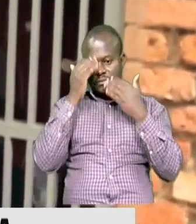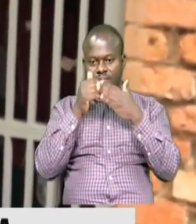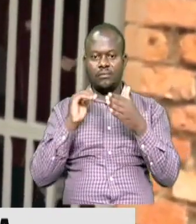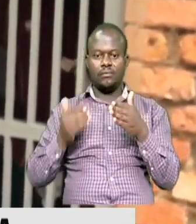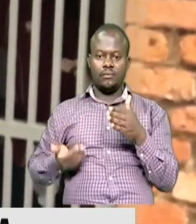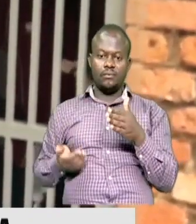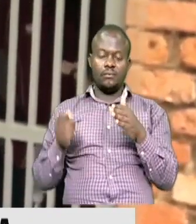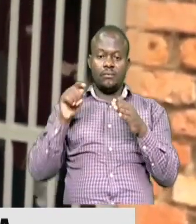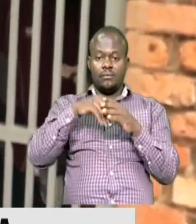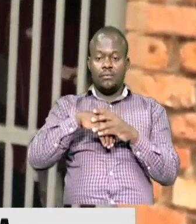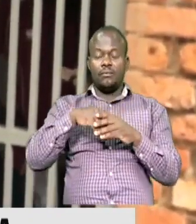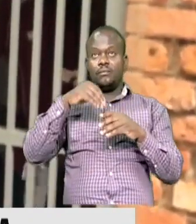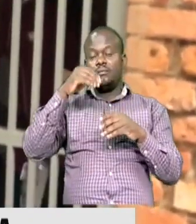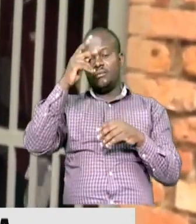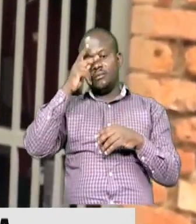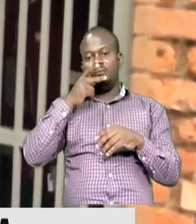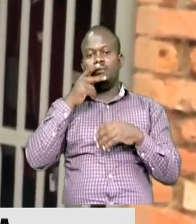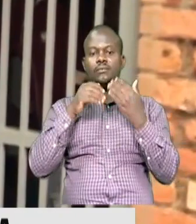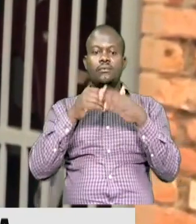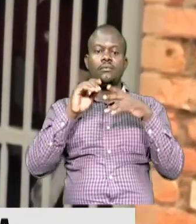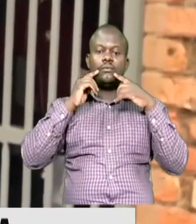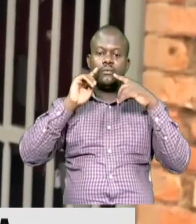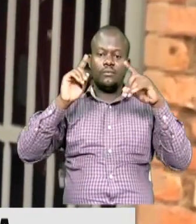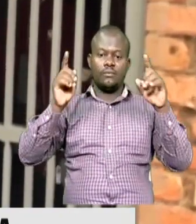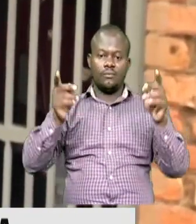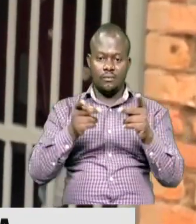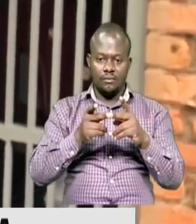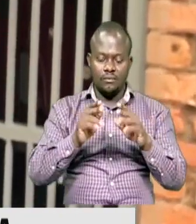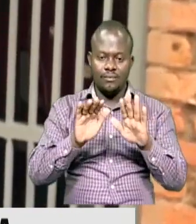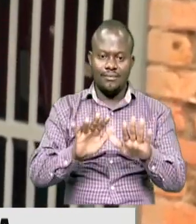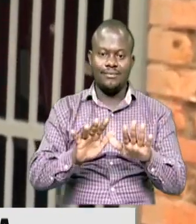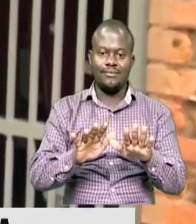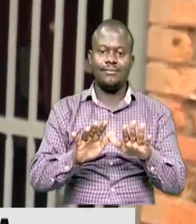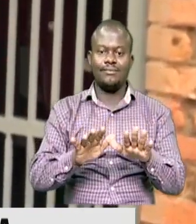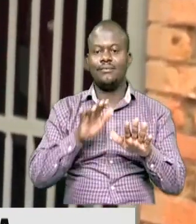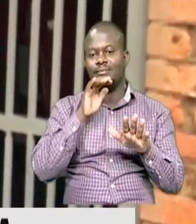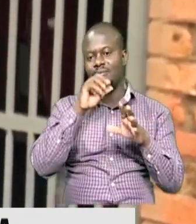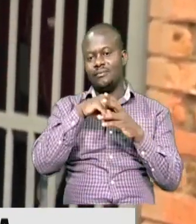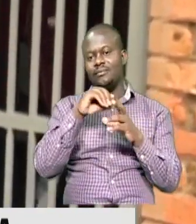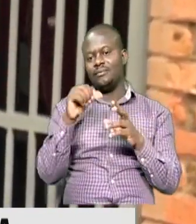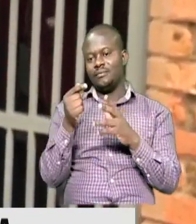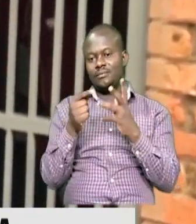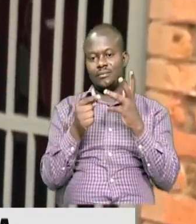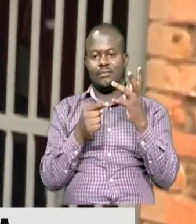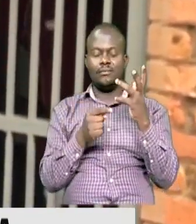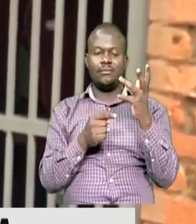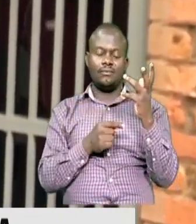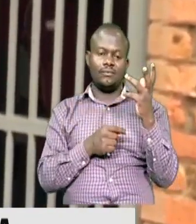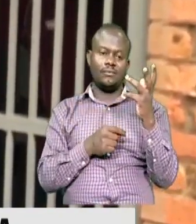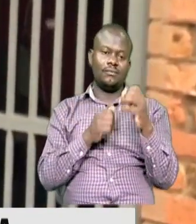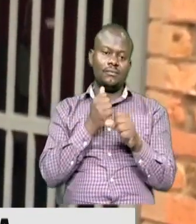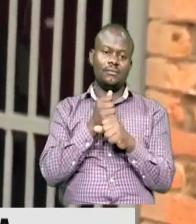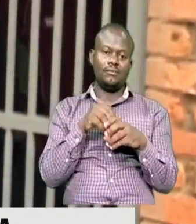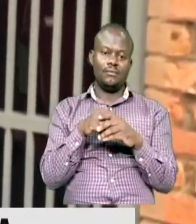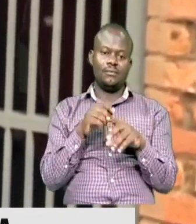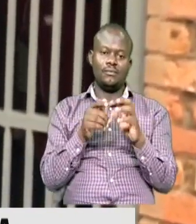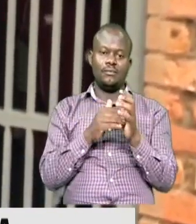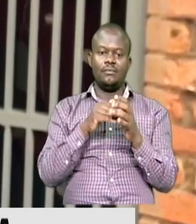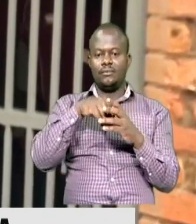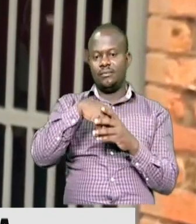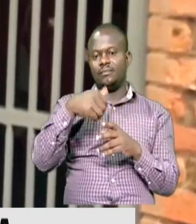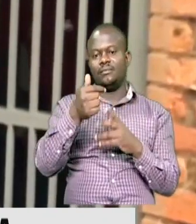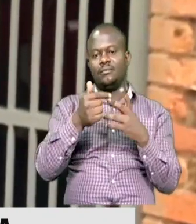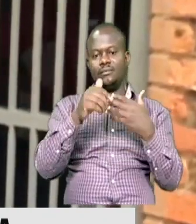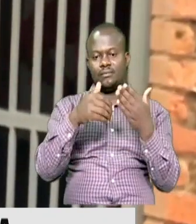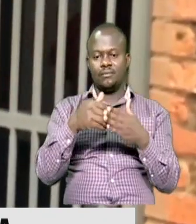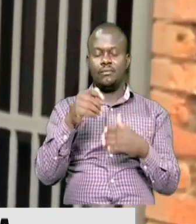kubyara ashobora kuribwa agasakuza, abishaka ko ari inzu igomba kuba iri ukwayo itarimo ikindi kintu kinini gikorerwamo, hanyuma ikaba irimo ibyo byose, ikaba